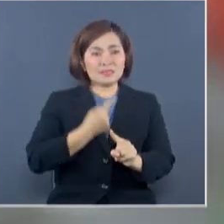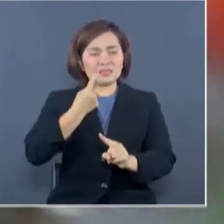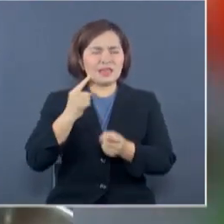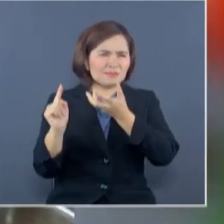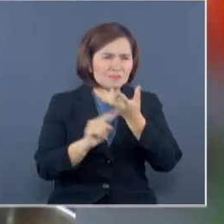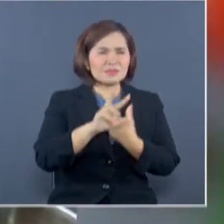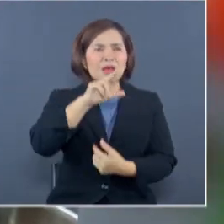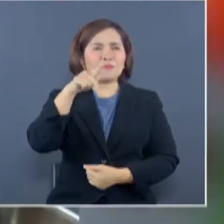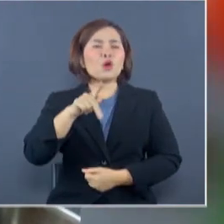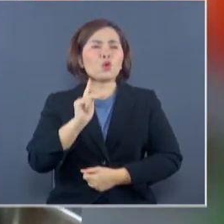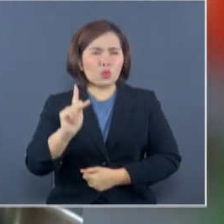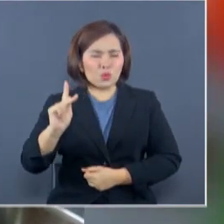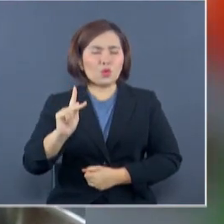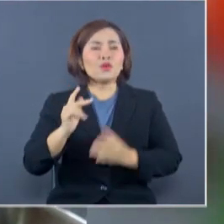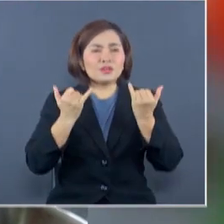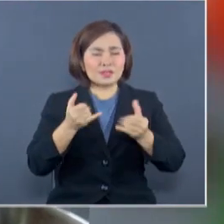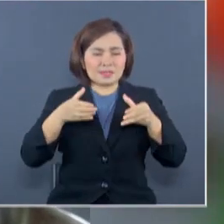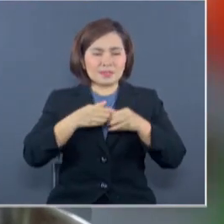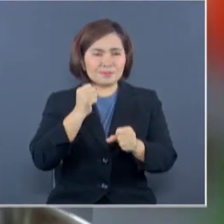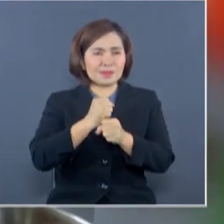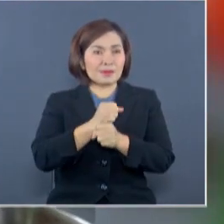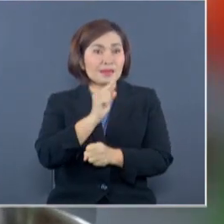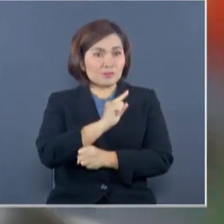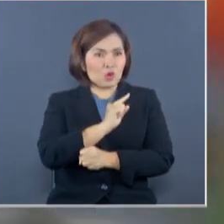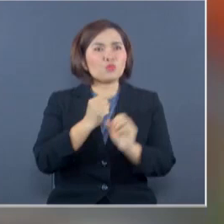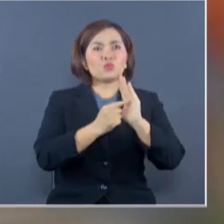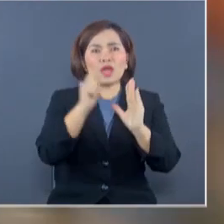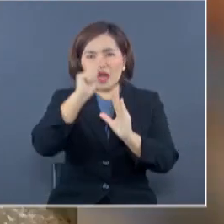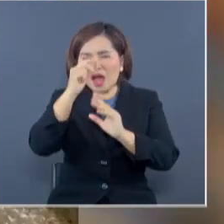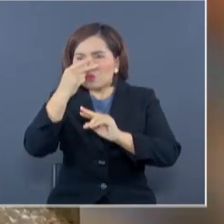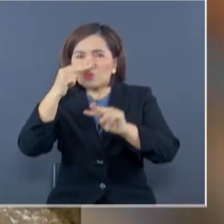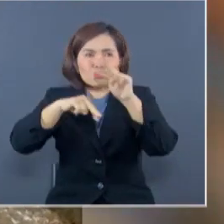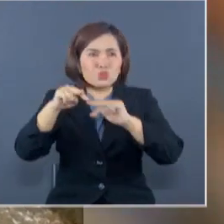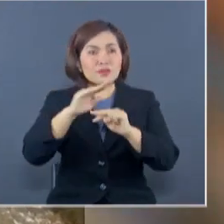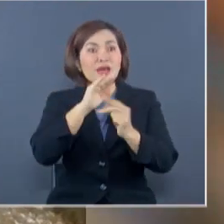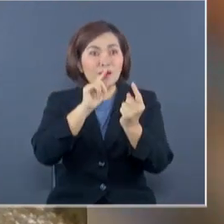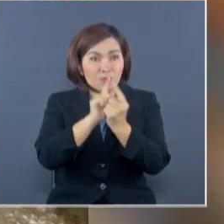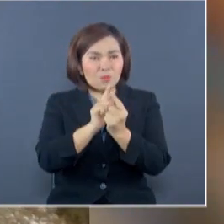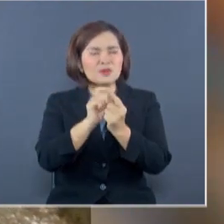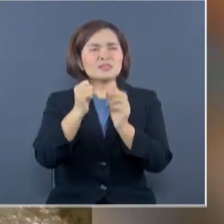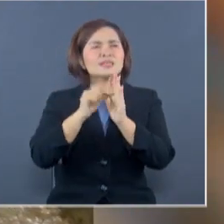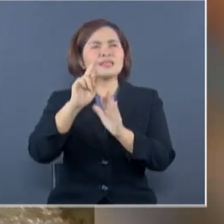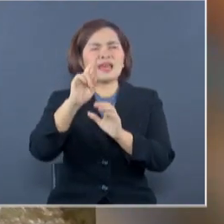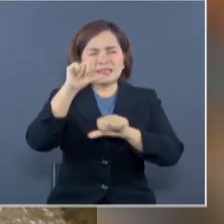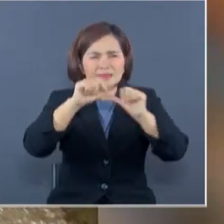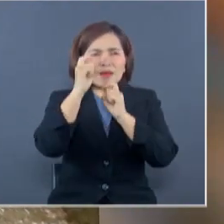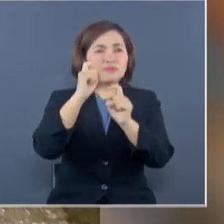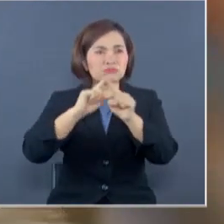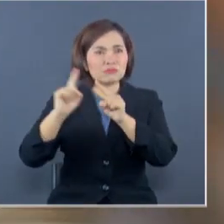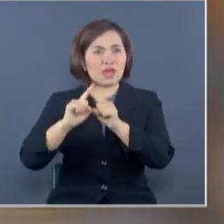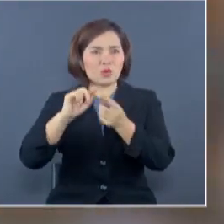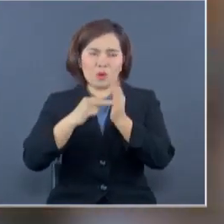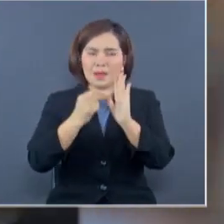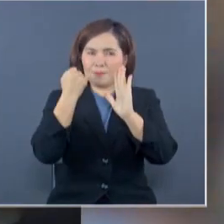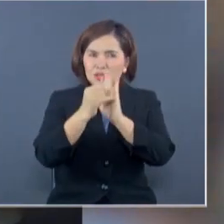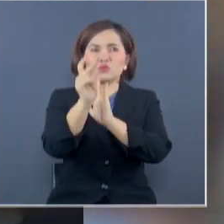3,000 กิโลกรัมครับทำให้เจ้าที่เองก็ได้เก็บตัวอย่างอาหารเนี่ยส่งตรวจซึ่งหากพบสารต้องห้ามในอาหารก็จะดำเนินคดีนะครับตามพรบอาหาร